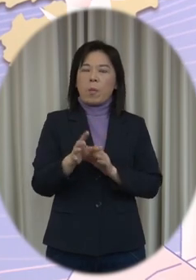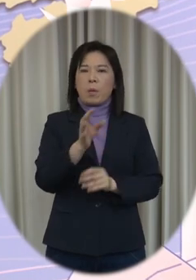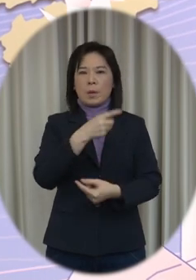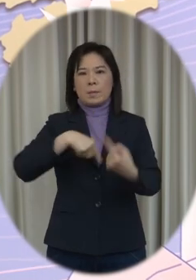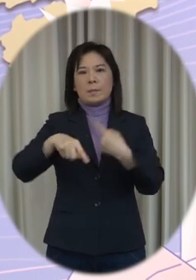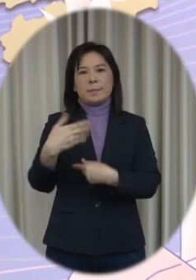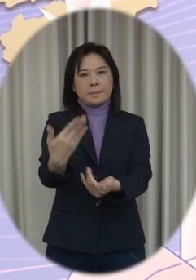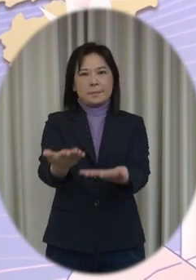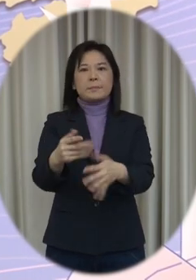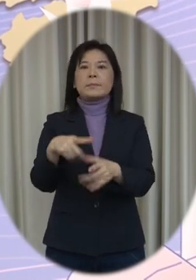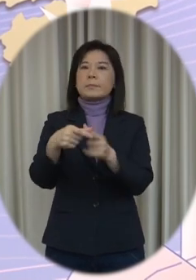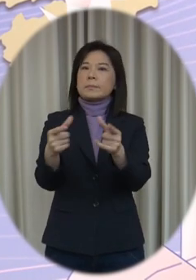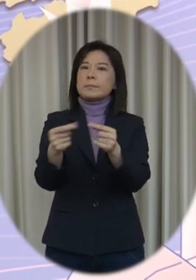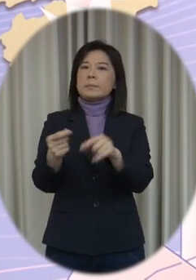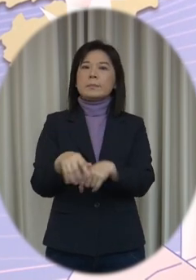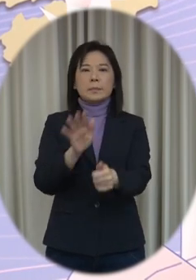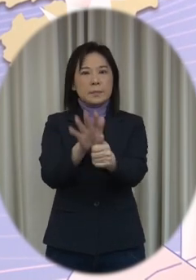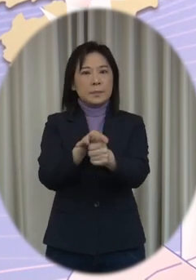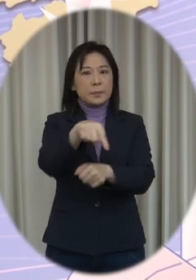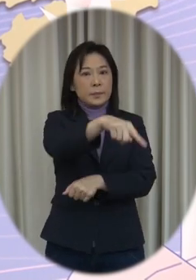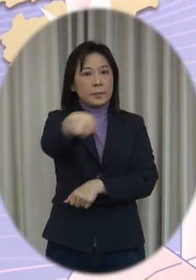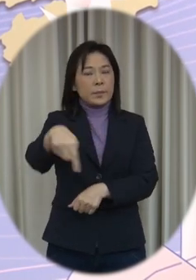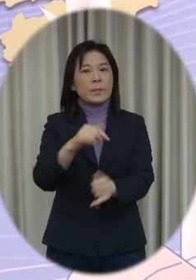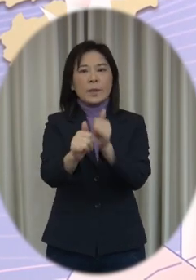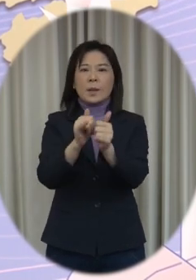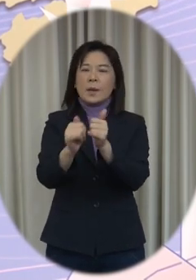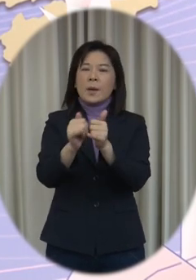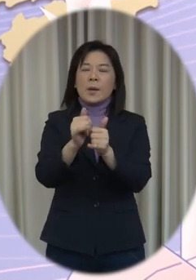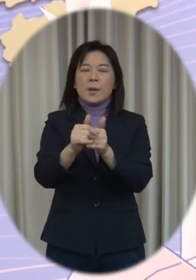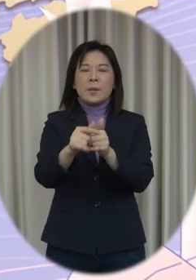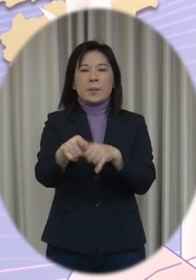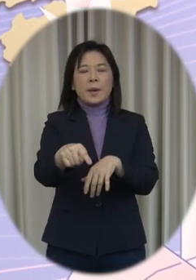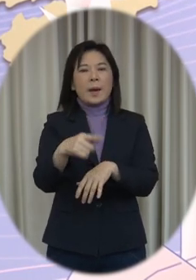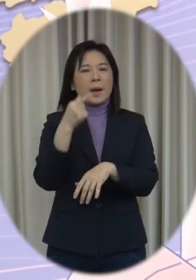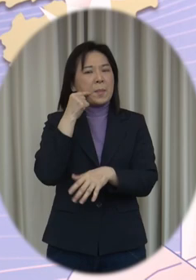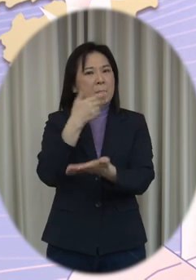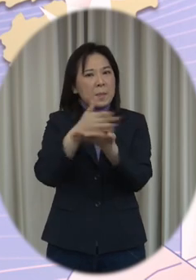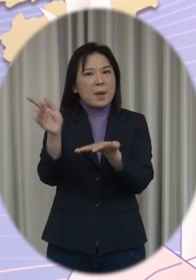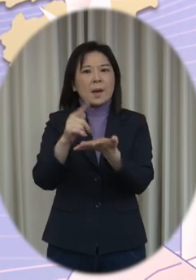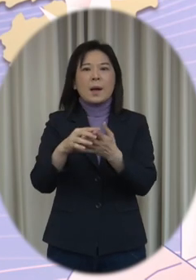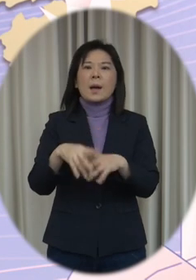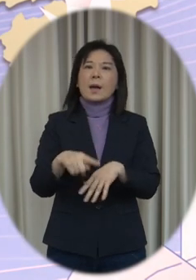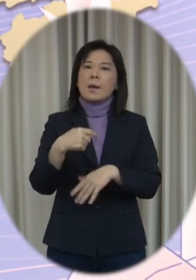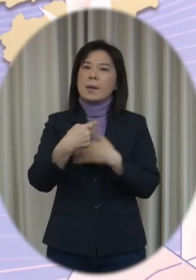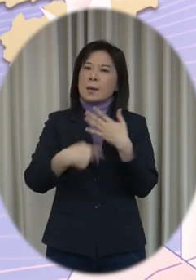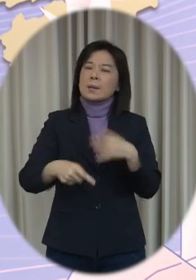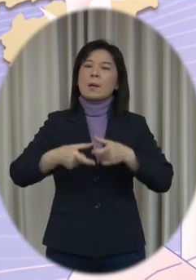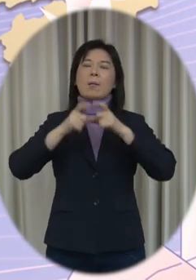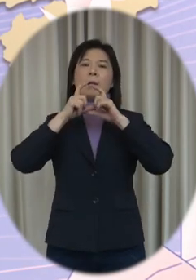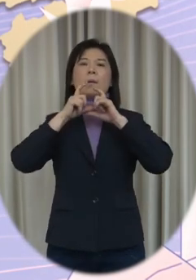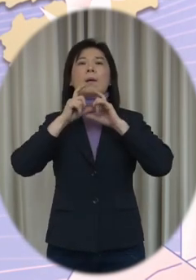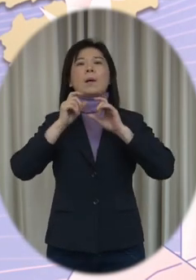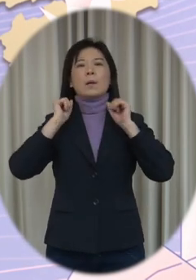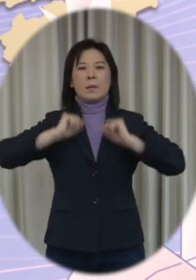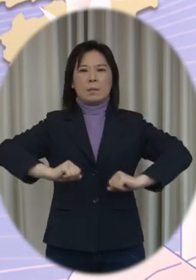方，用来协助灾区民众走出灾变，修复创伤。